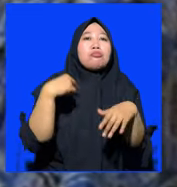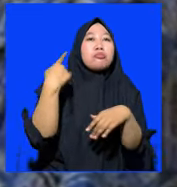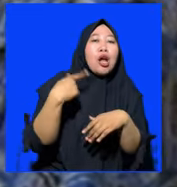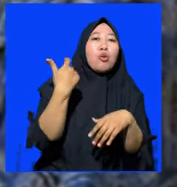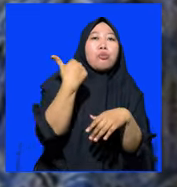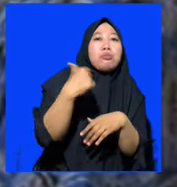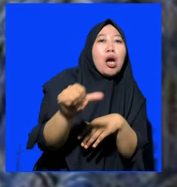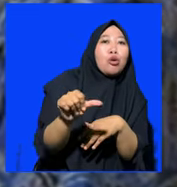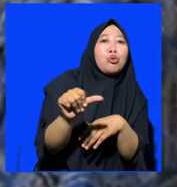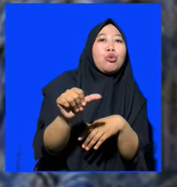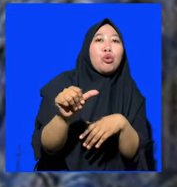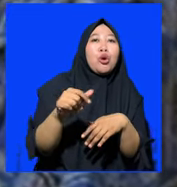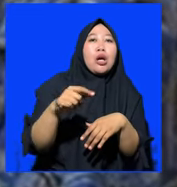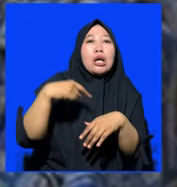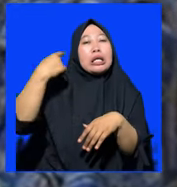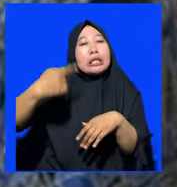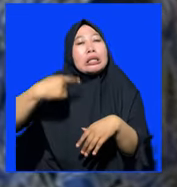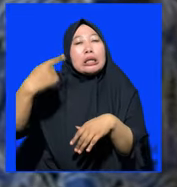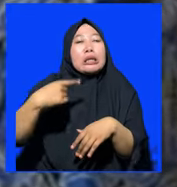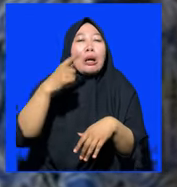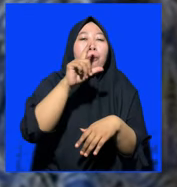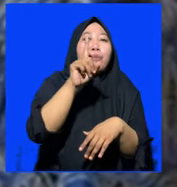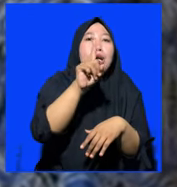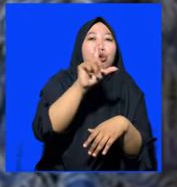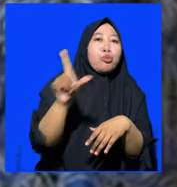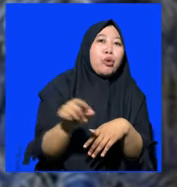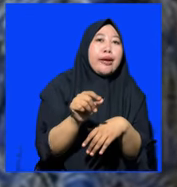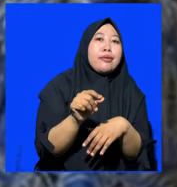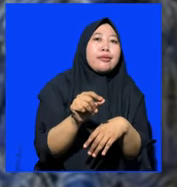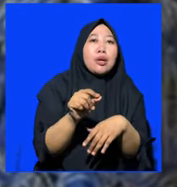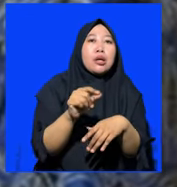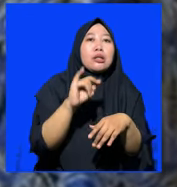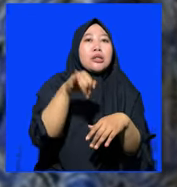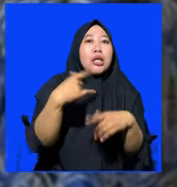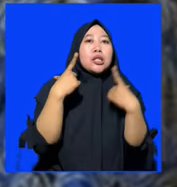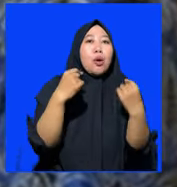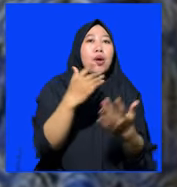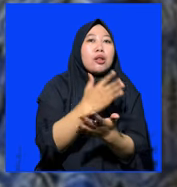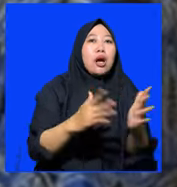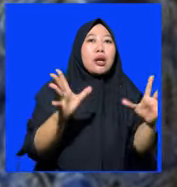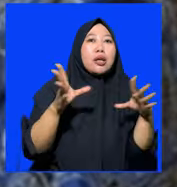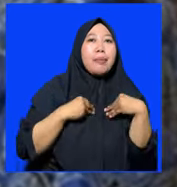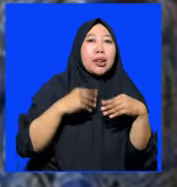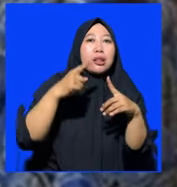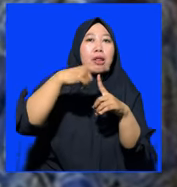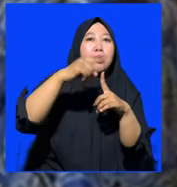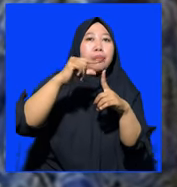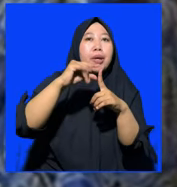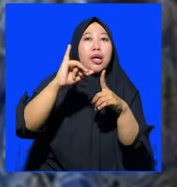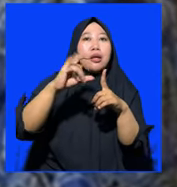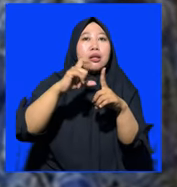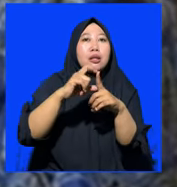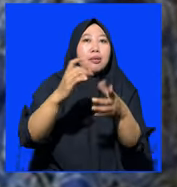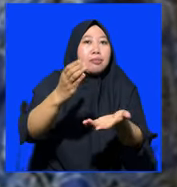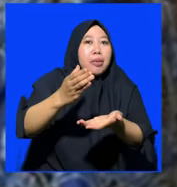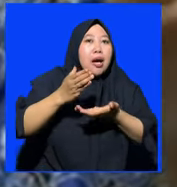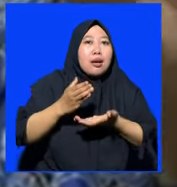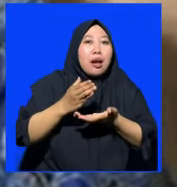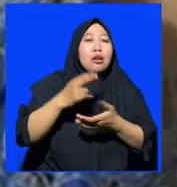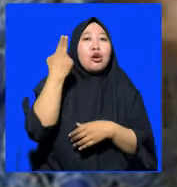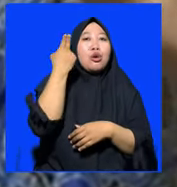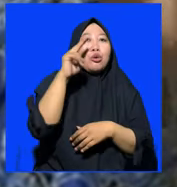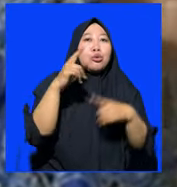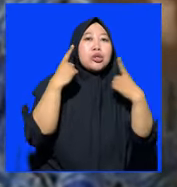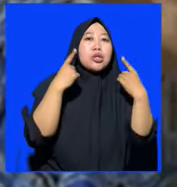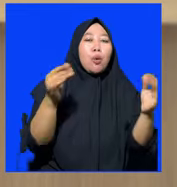yang dilaksanakan setiap bulannya gitu. Jadi Jawa Tengah mendapatkan PPID Award ya untuk Jawa